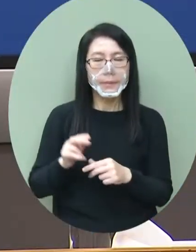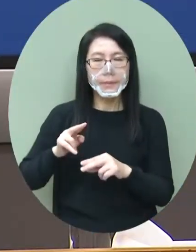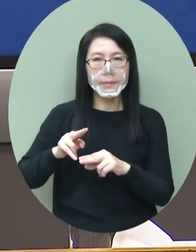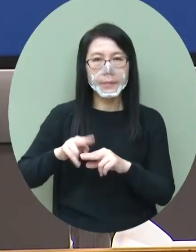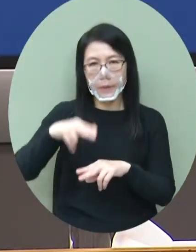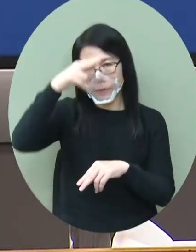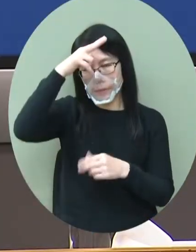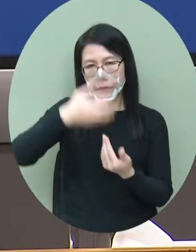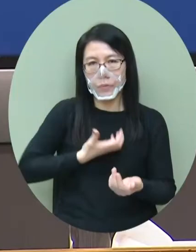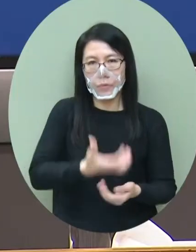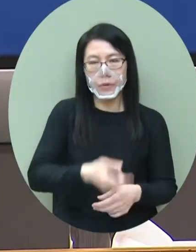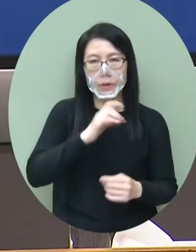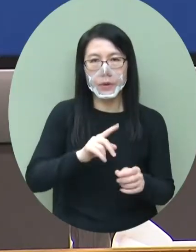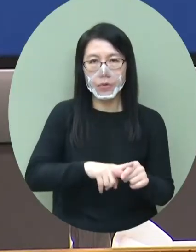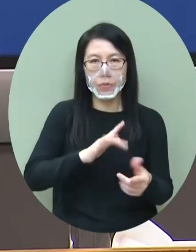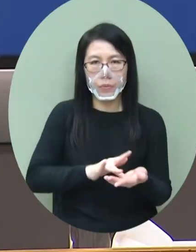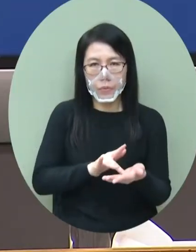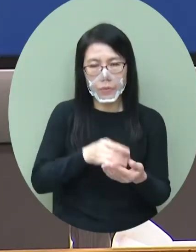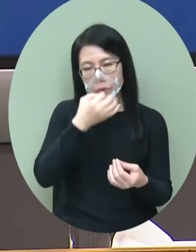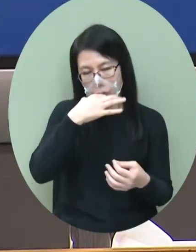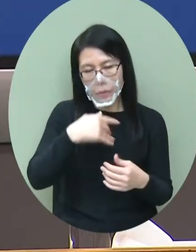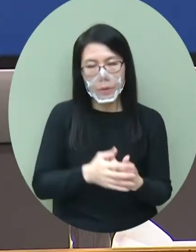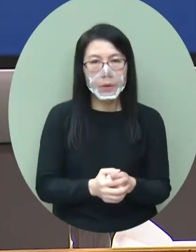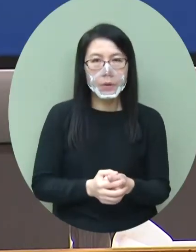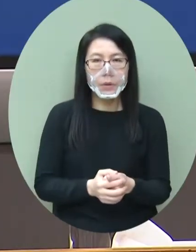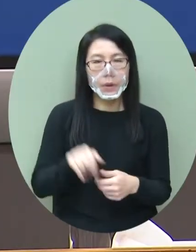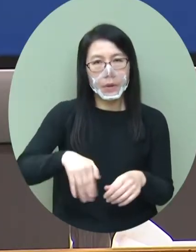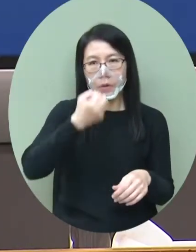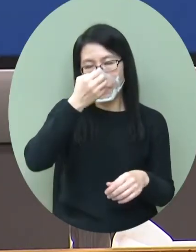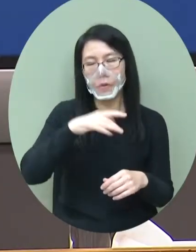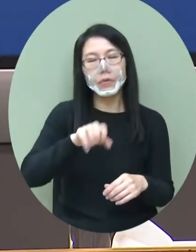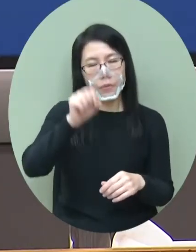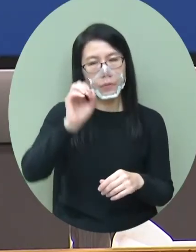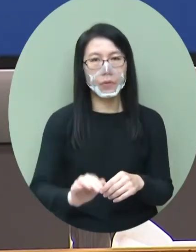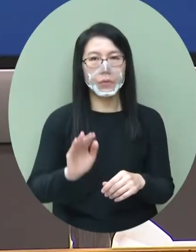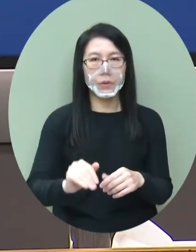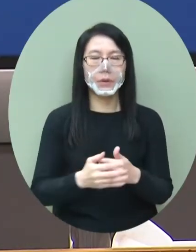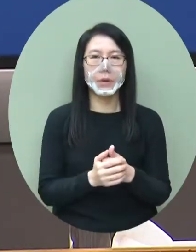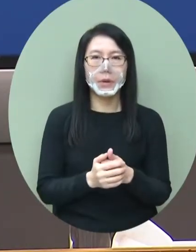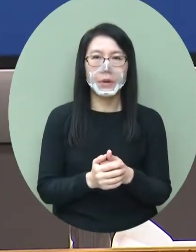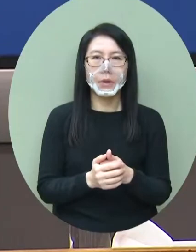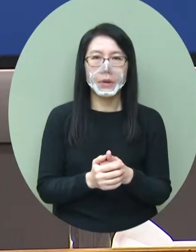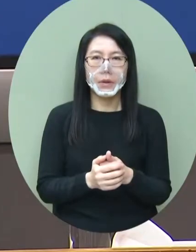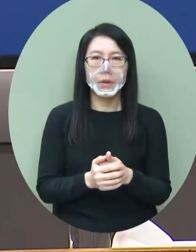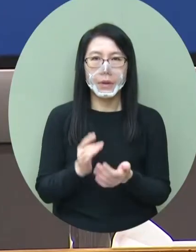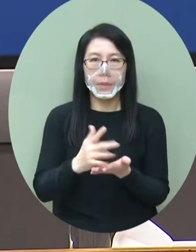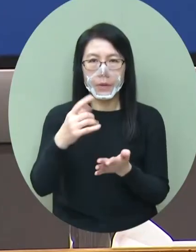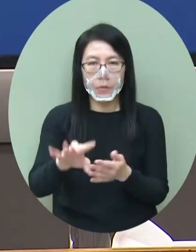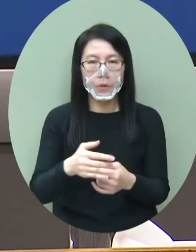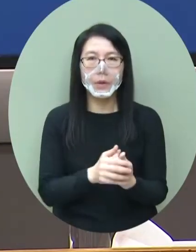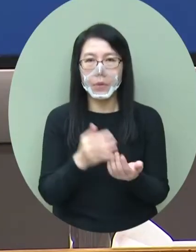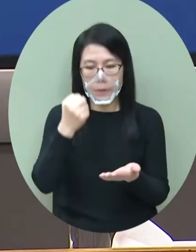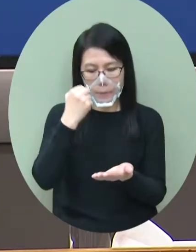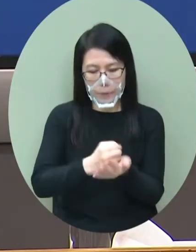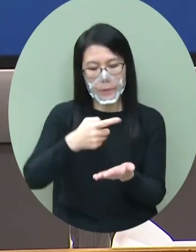首先，这些中央捐赠的中成药是在香港可以使用的，